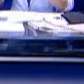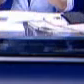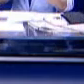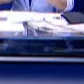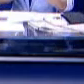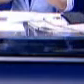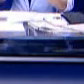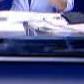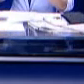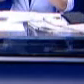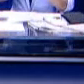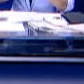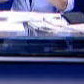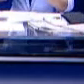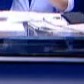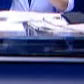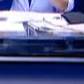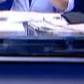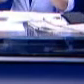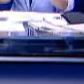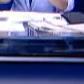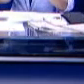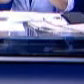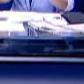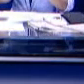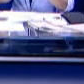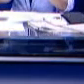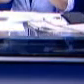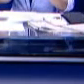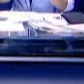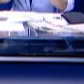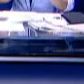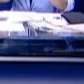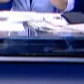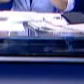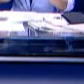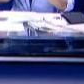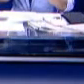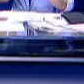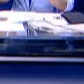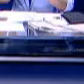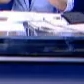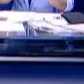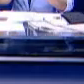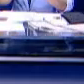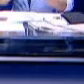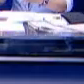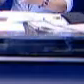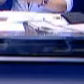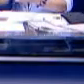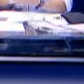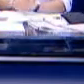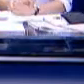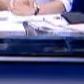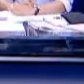ามแตะนายกห้ามแตะเรื่องข้าวห้ามแตะ 2.2 ล้านเพราะว่าจะต้องมีคนจากสุรินทร์คนหนึ่งเสื้อแดงยกมือ